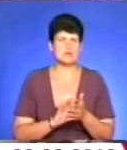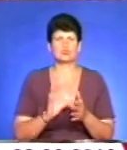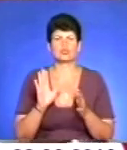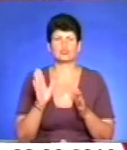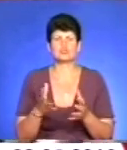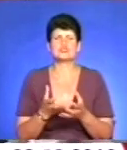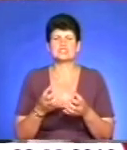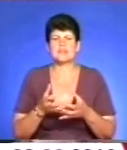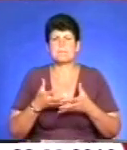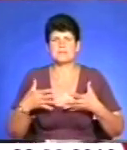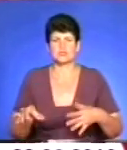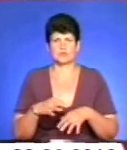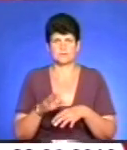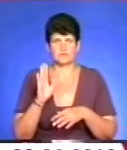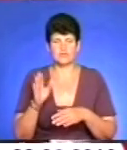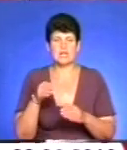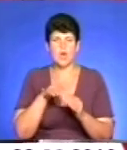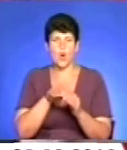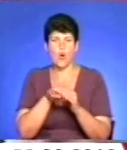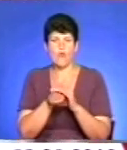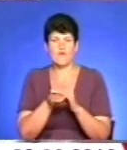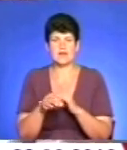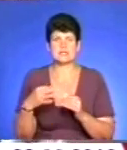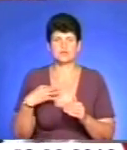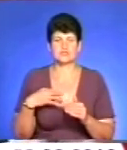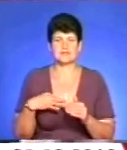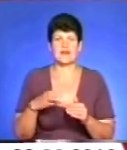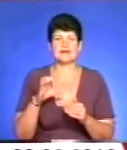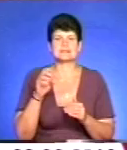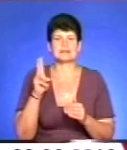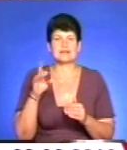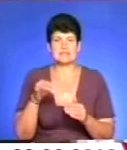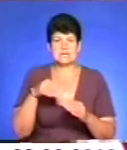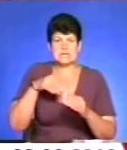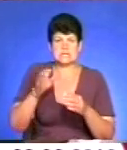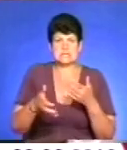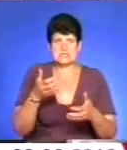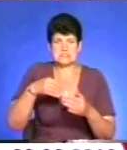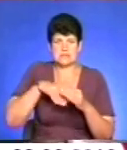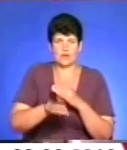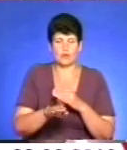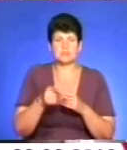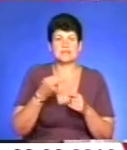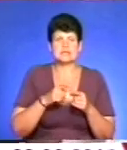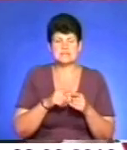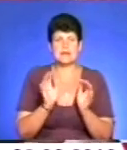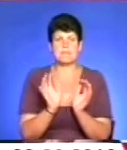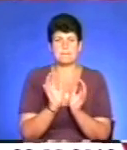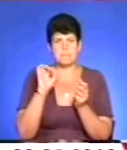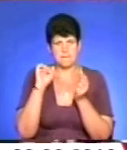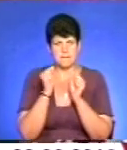більше репресії. Що вони робили? Вони ховали сорочки в скрині, скрині закопали в землю. Цю інформацію пам'ятали,